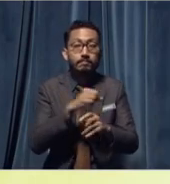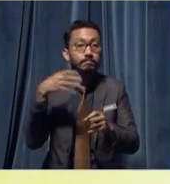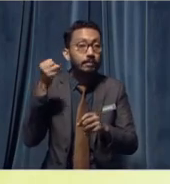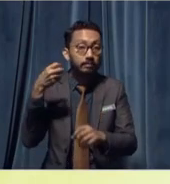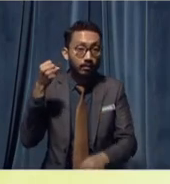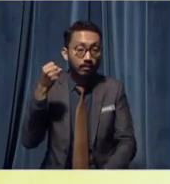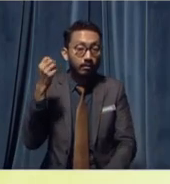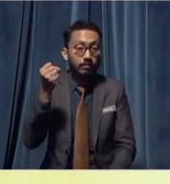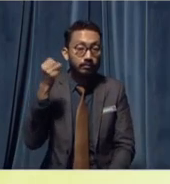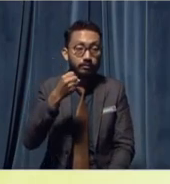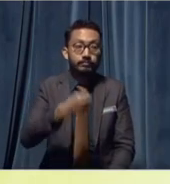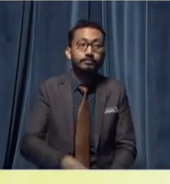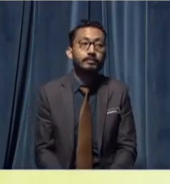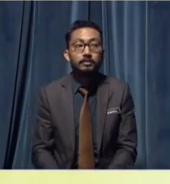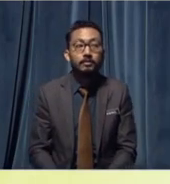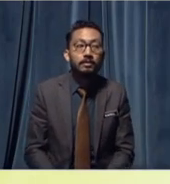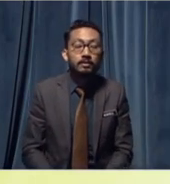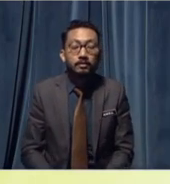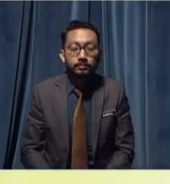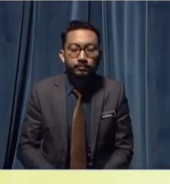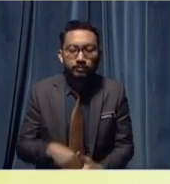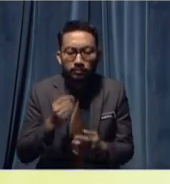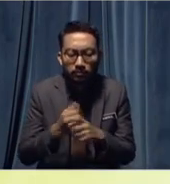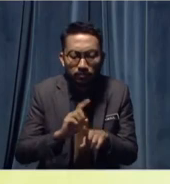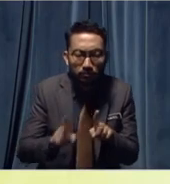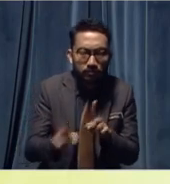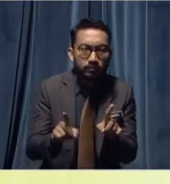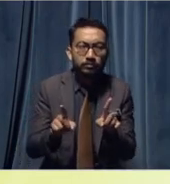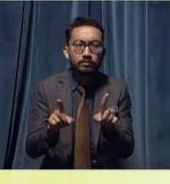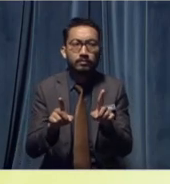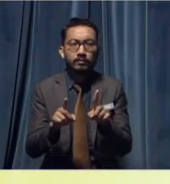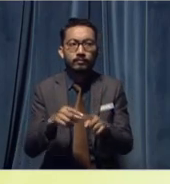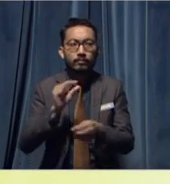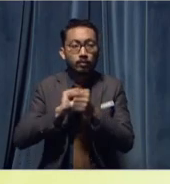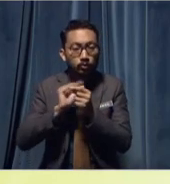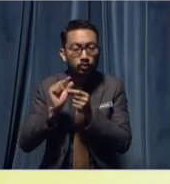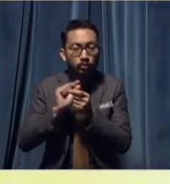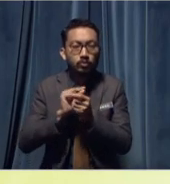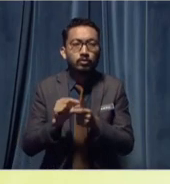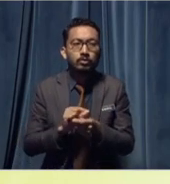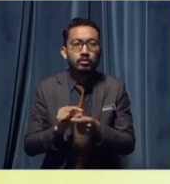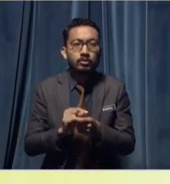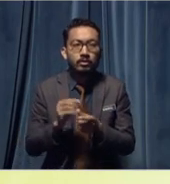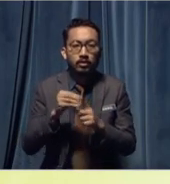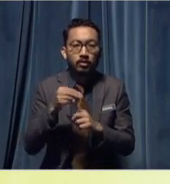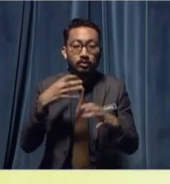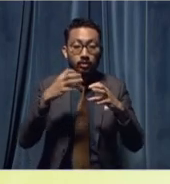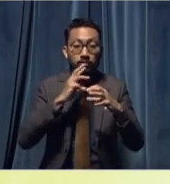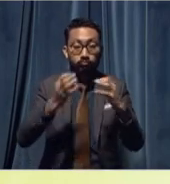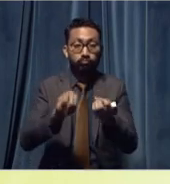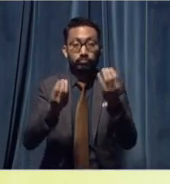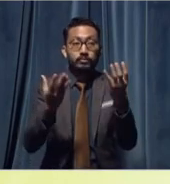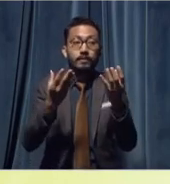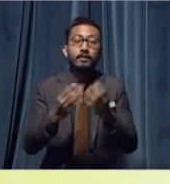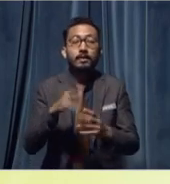ejen pembasahan. Sebarang gosokkan atau kocakkan air akan